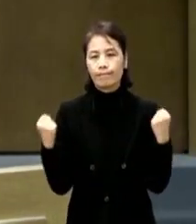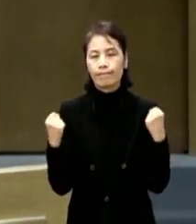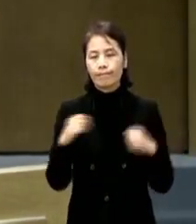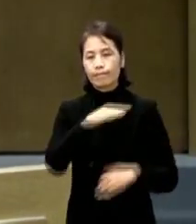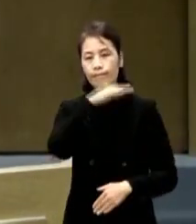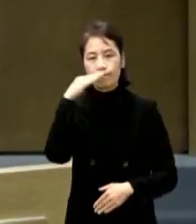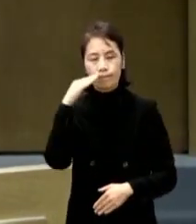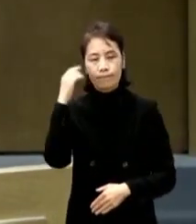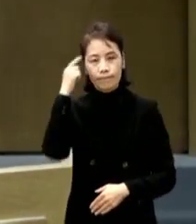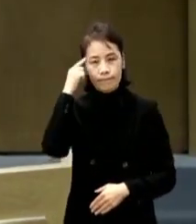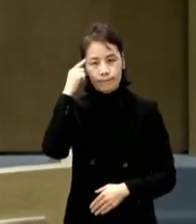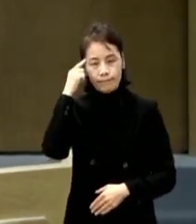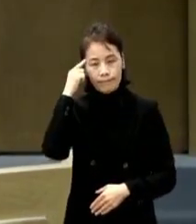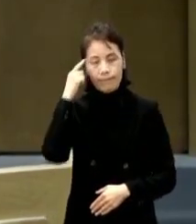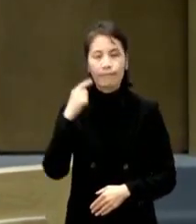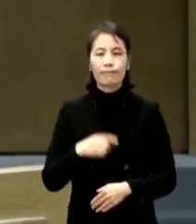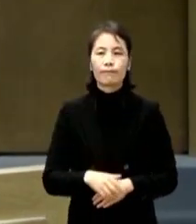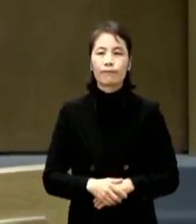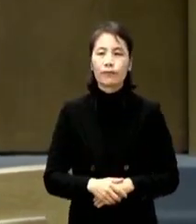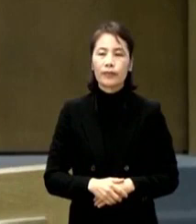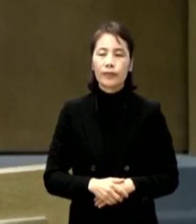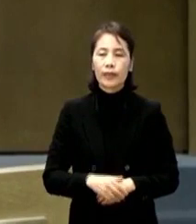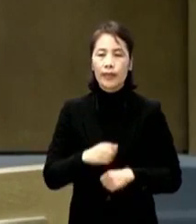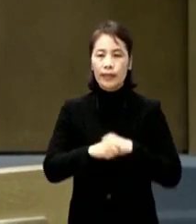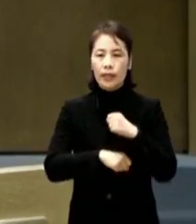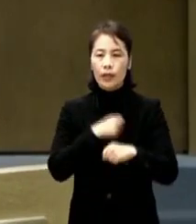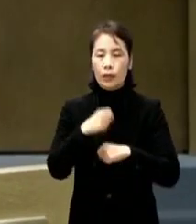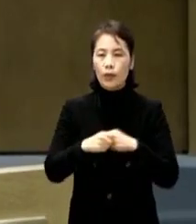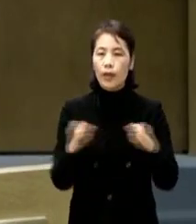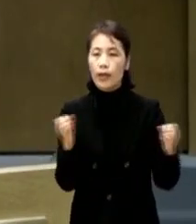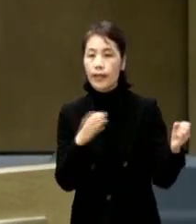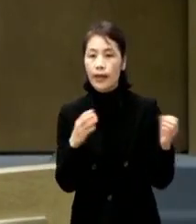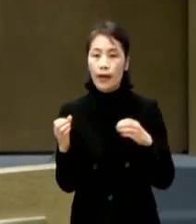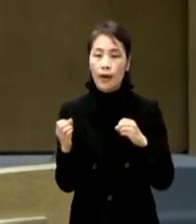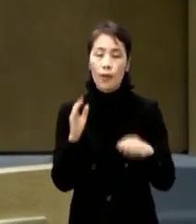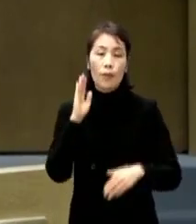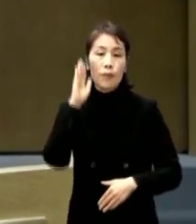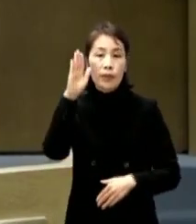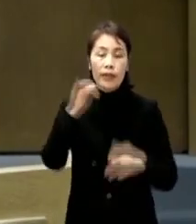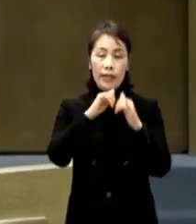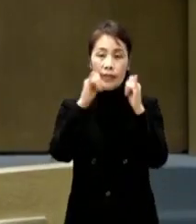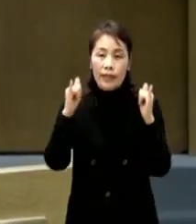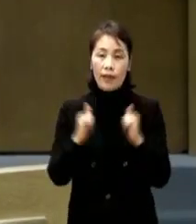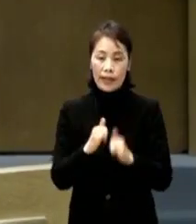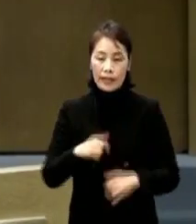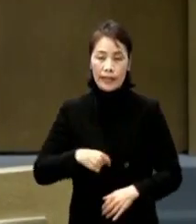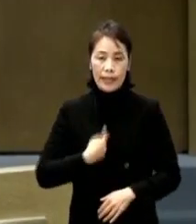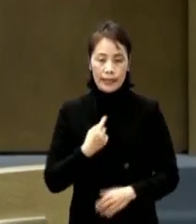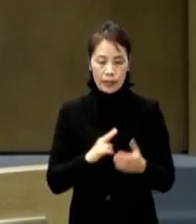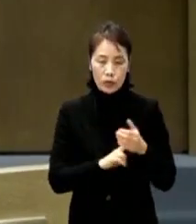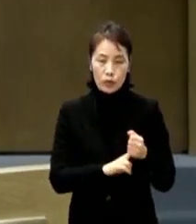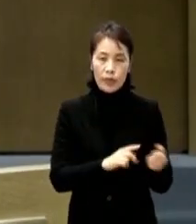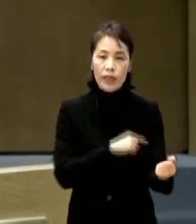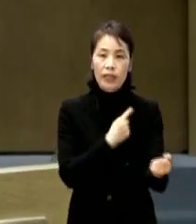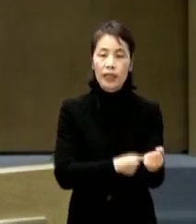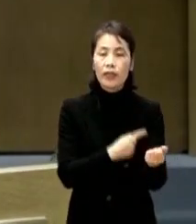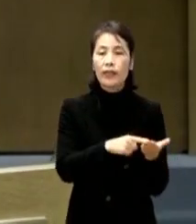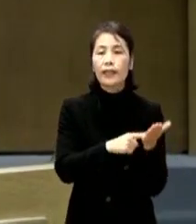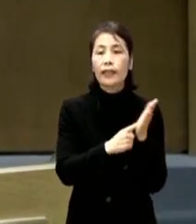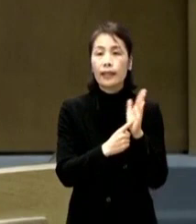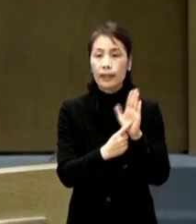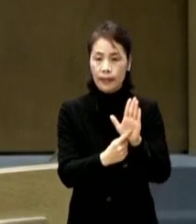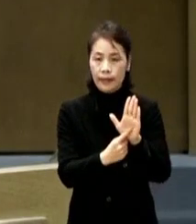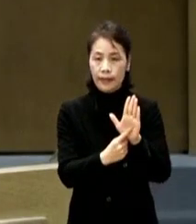인성을 바탕으로 공동체 속에서 자유롭게 의사소통하고 미래 사회의 자신의 잠재력을 실현해 나갈 수